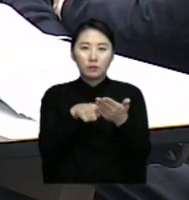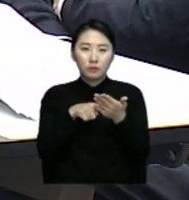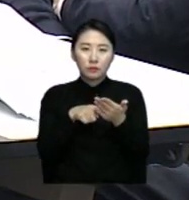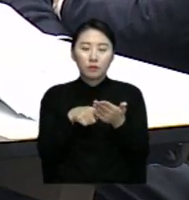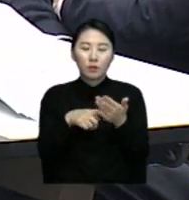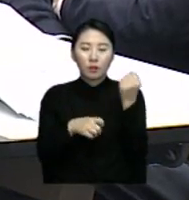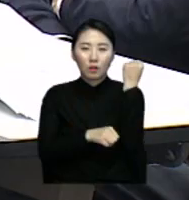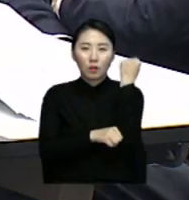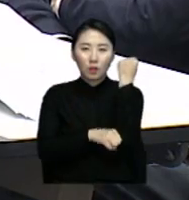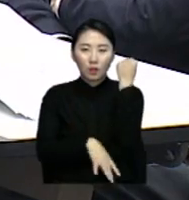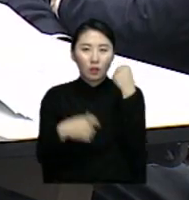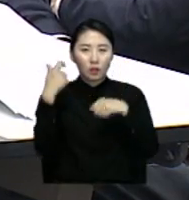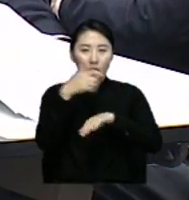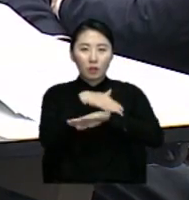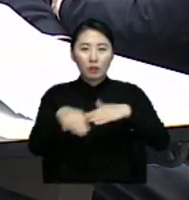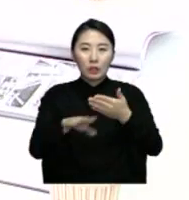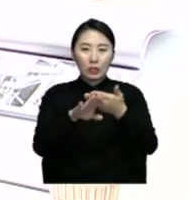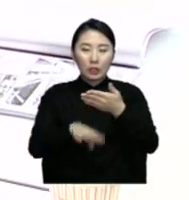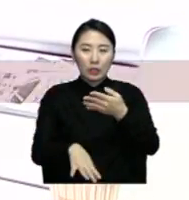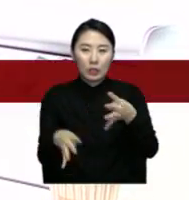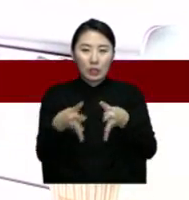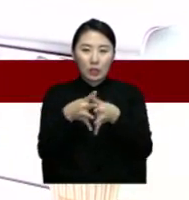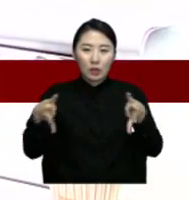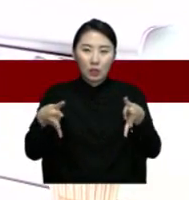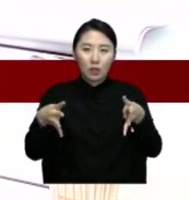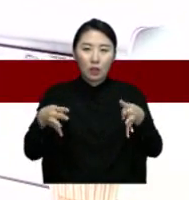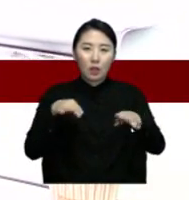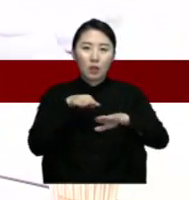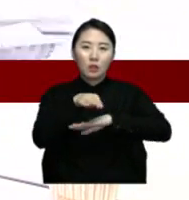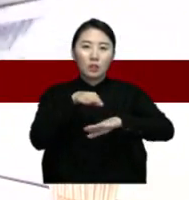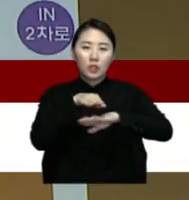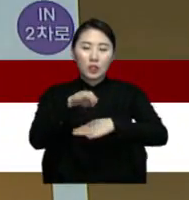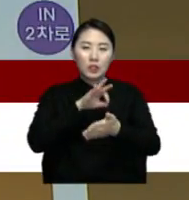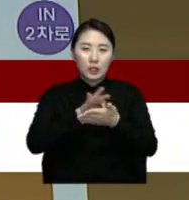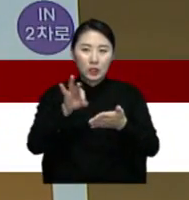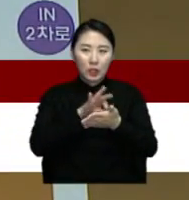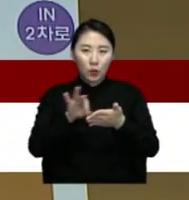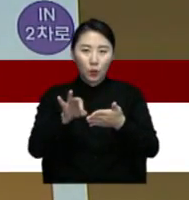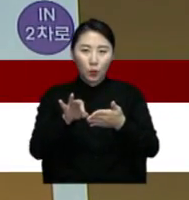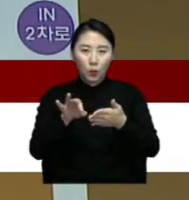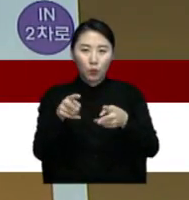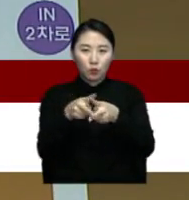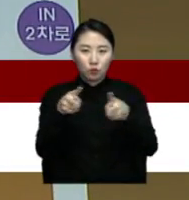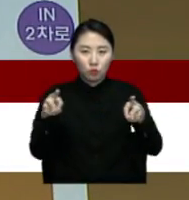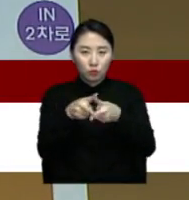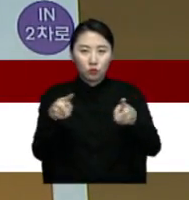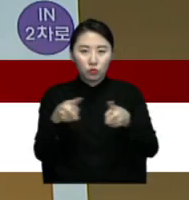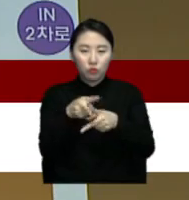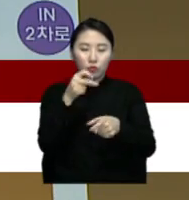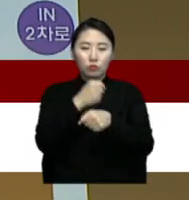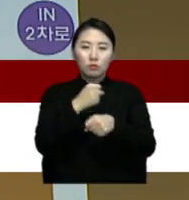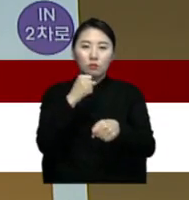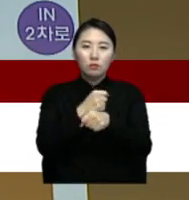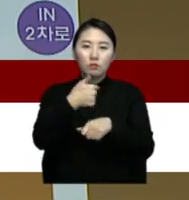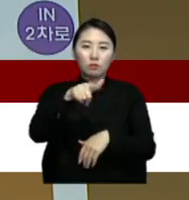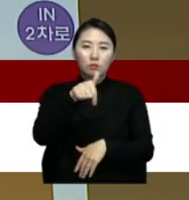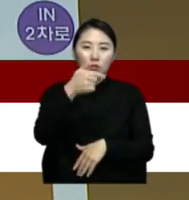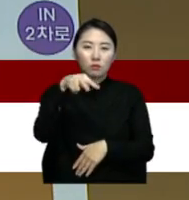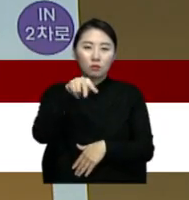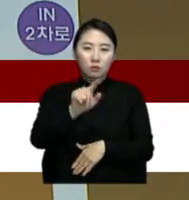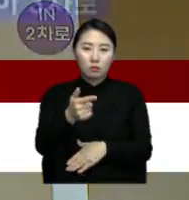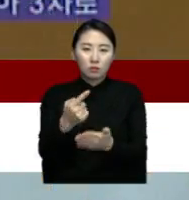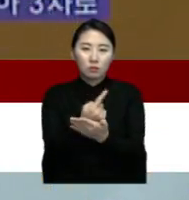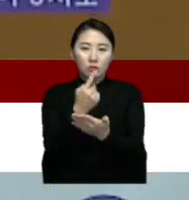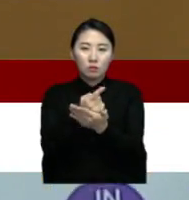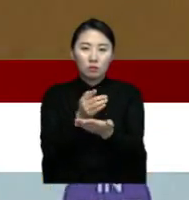기본 구상은 총 지하 4개 층 중 2개 층을 도로로 사용하는 것. 한 개 층은 간선도로인 서초구 구간 이용 차량